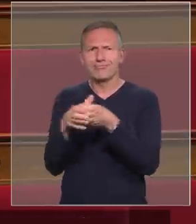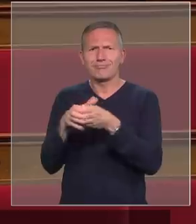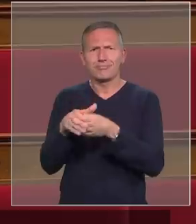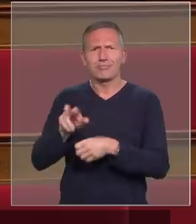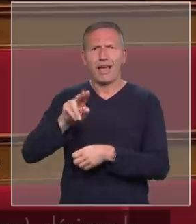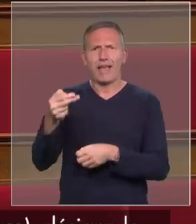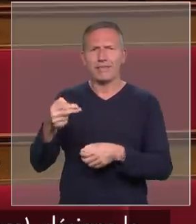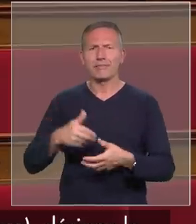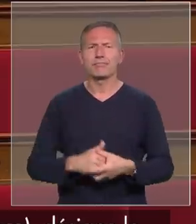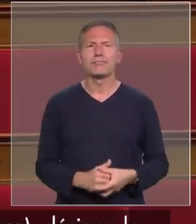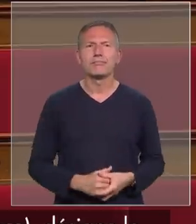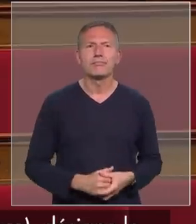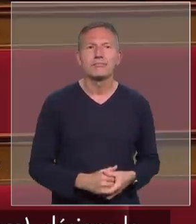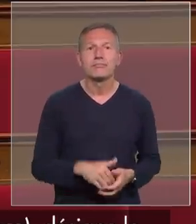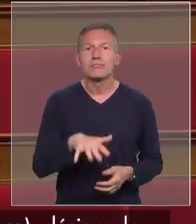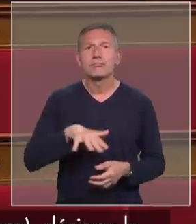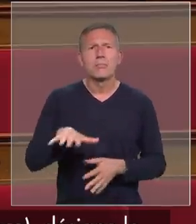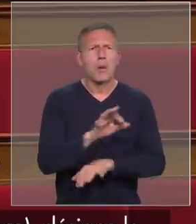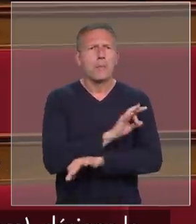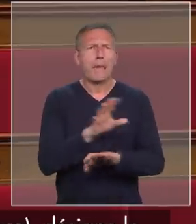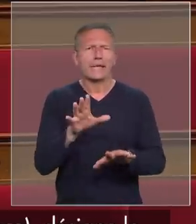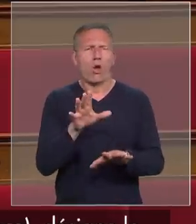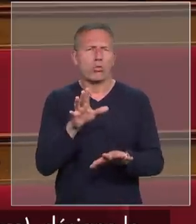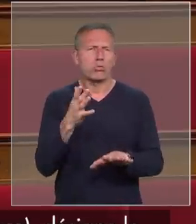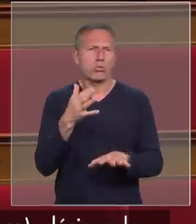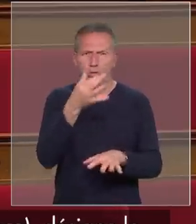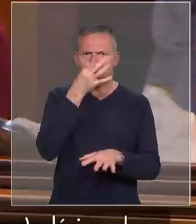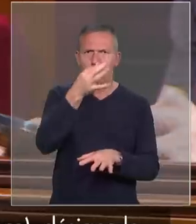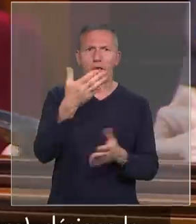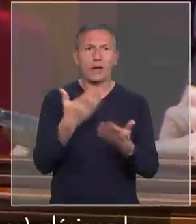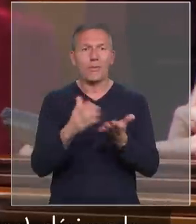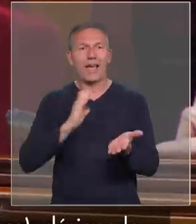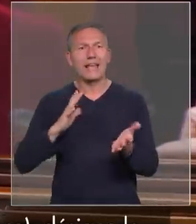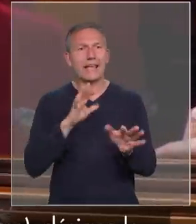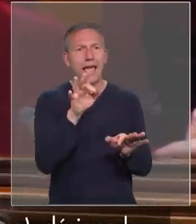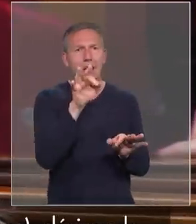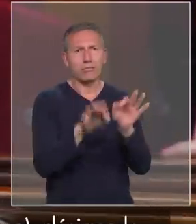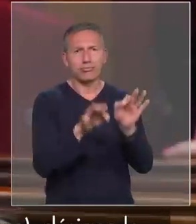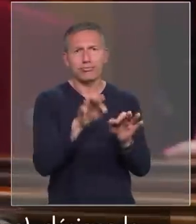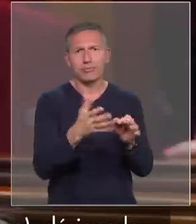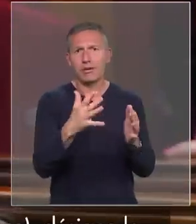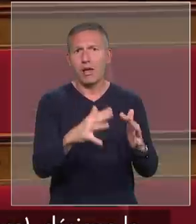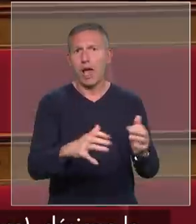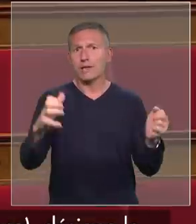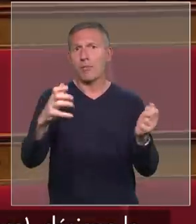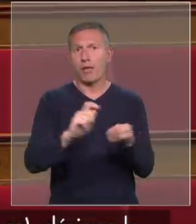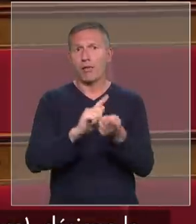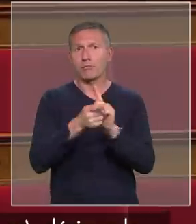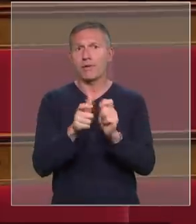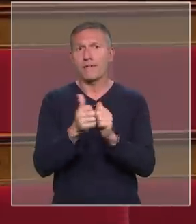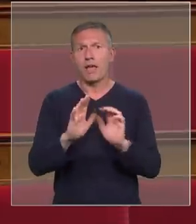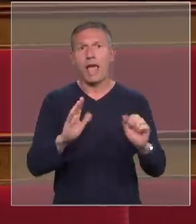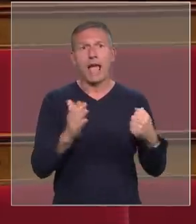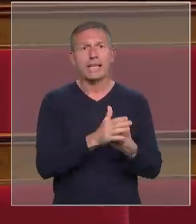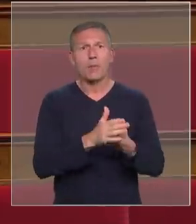National. Personne ici n'a été dupe de cette tentative d'instrumentalisation de notre Assemblée par une extrême droite